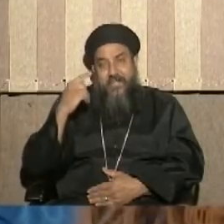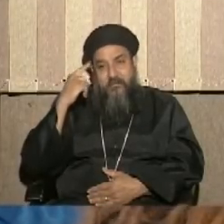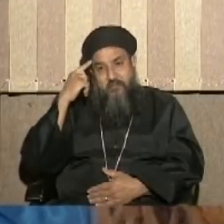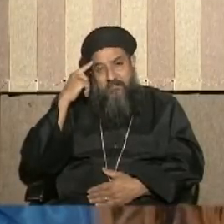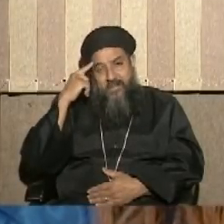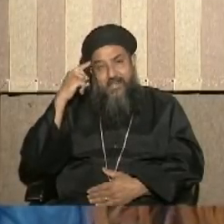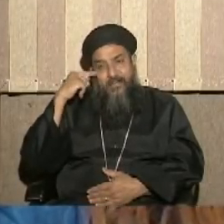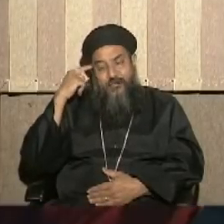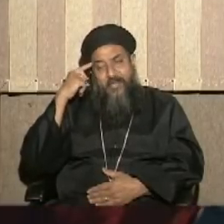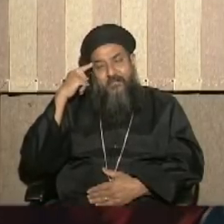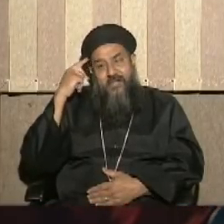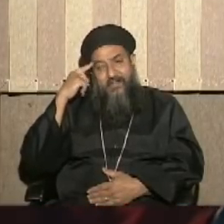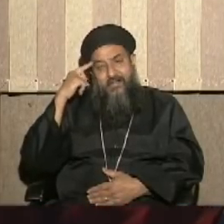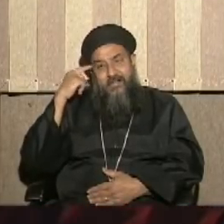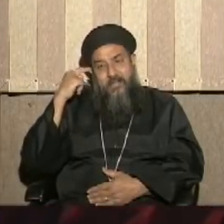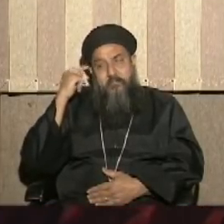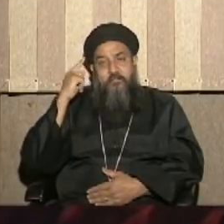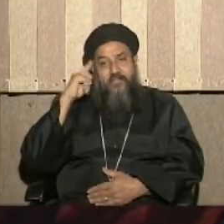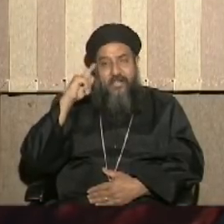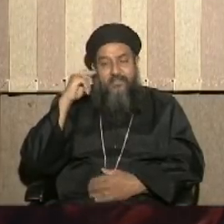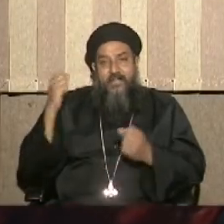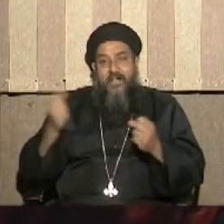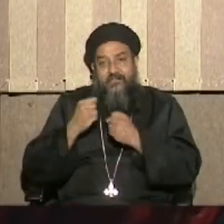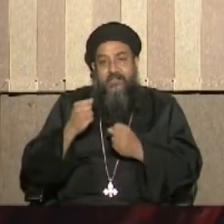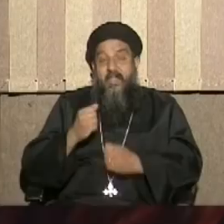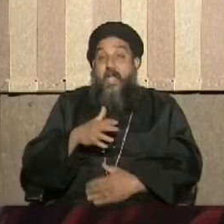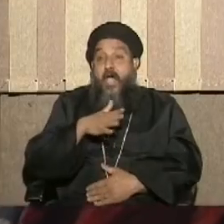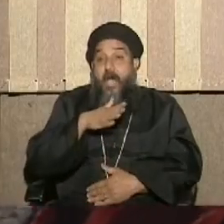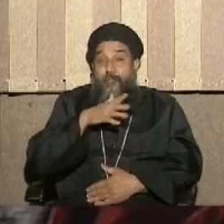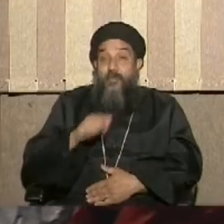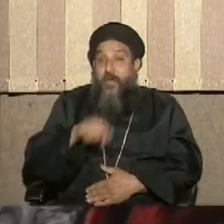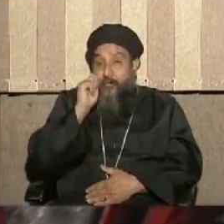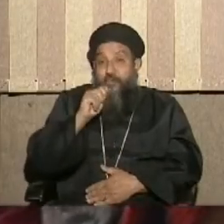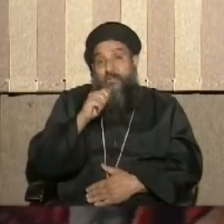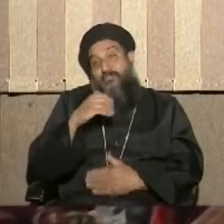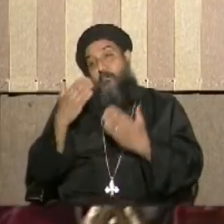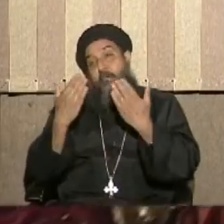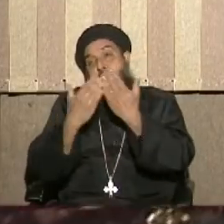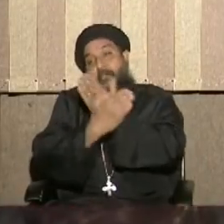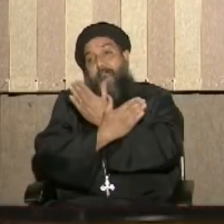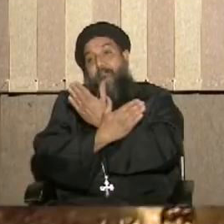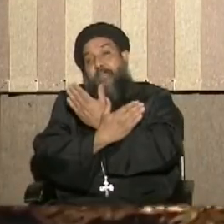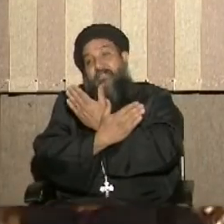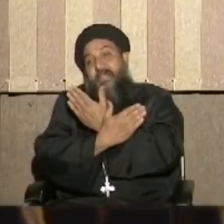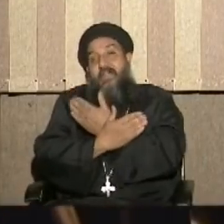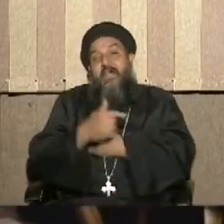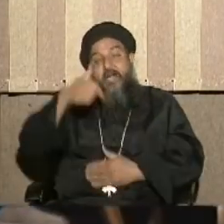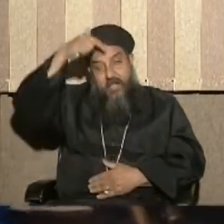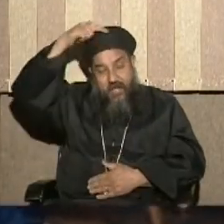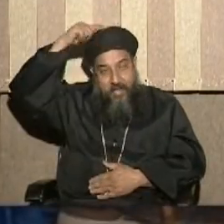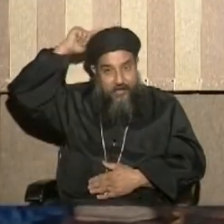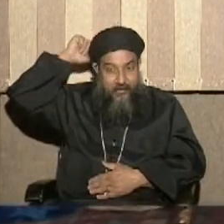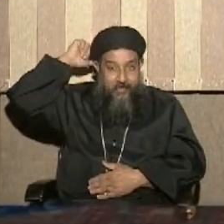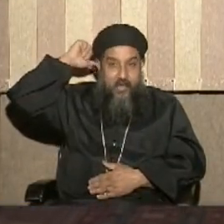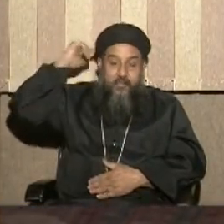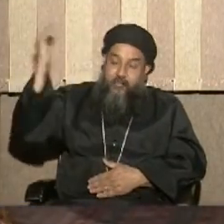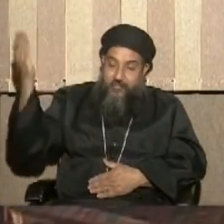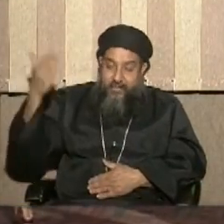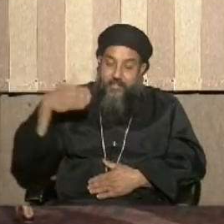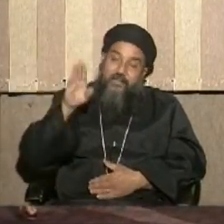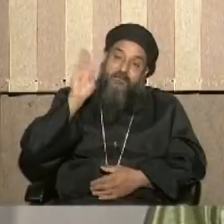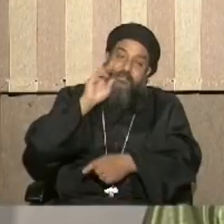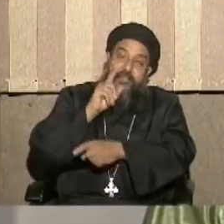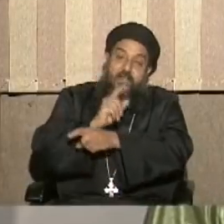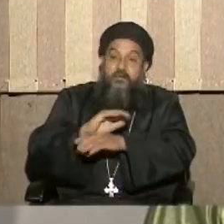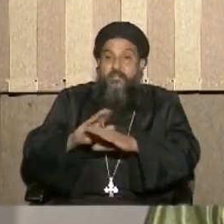حبيبتي انت لسه صغيره على فكره. ابونا بطرس هينشغل شويه ومن بكره هيجي لنا اخر راهب تاني يفسر لنا